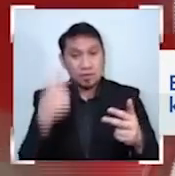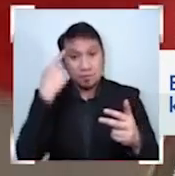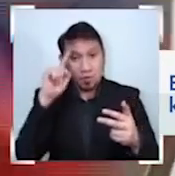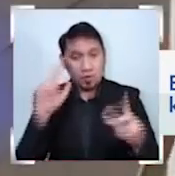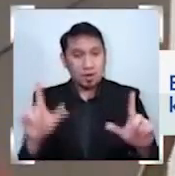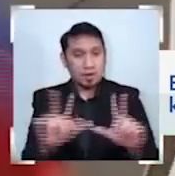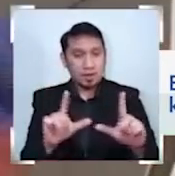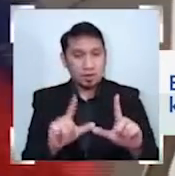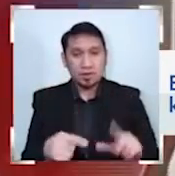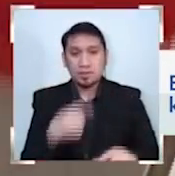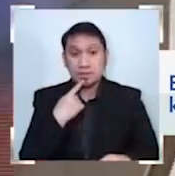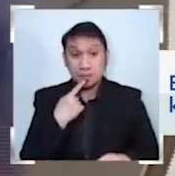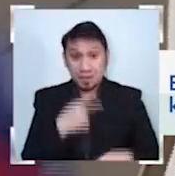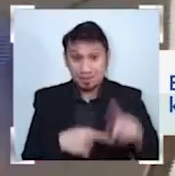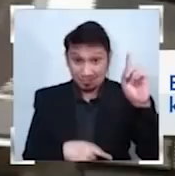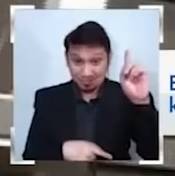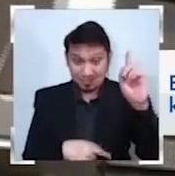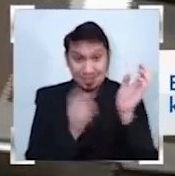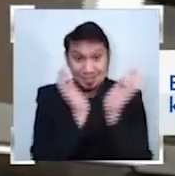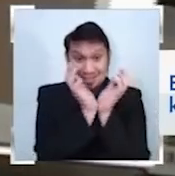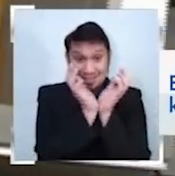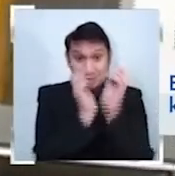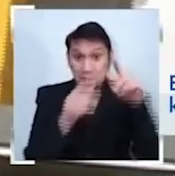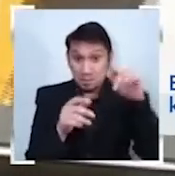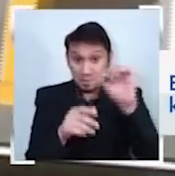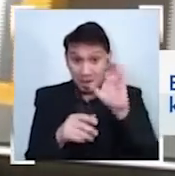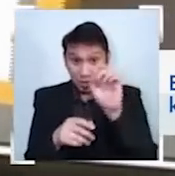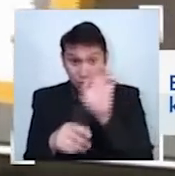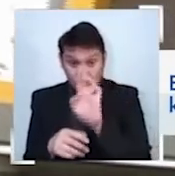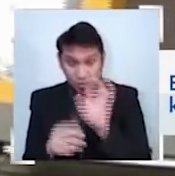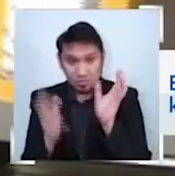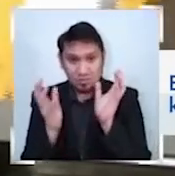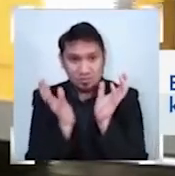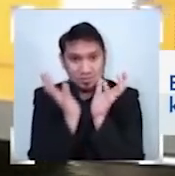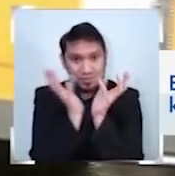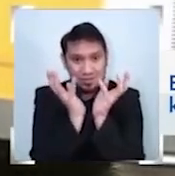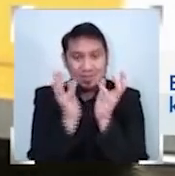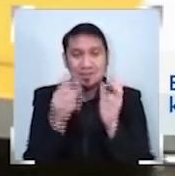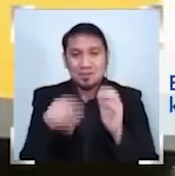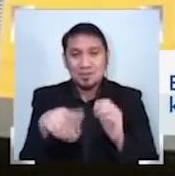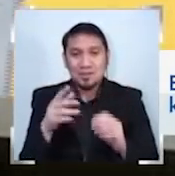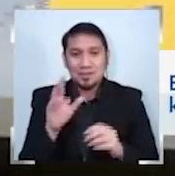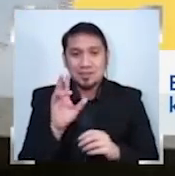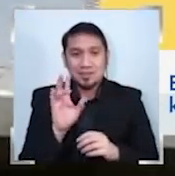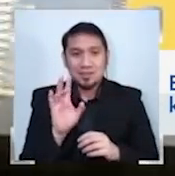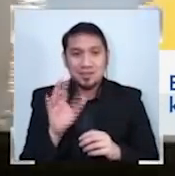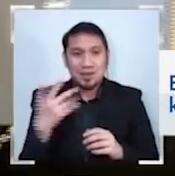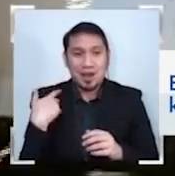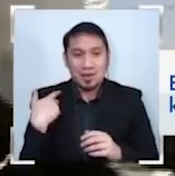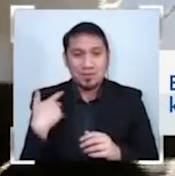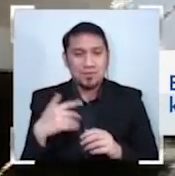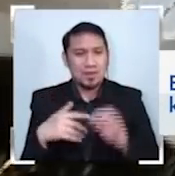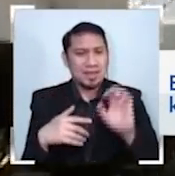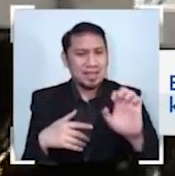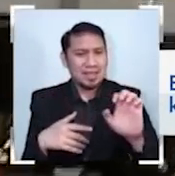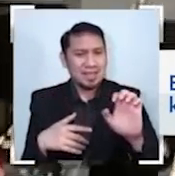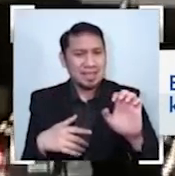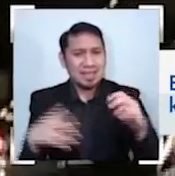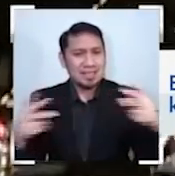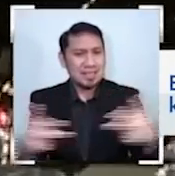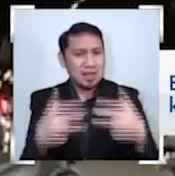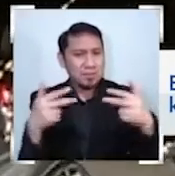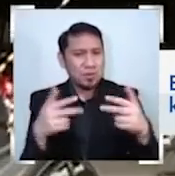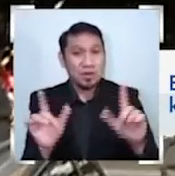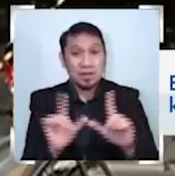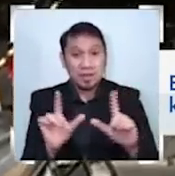ng PAGCOR, kumita sila ng 3.7 billion pesos noong nakaraang taon mula sa 7 isabong licensees. Tinanggap naman